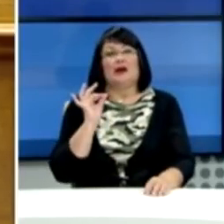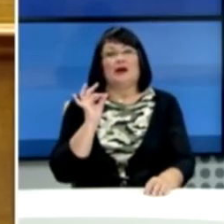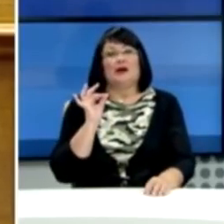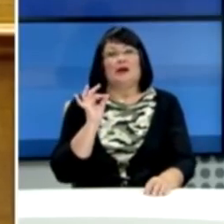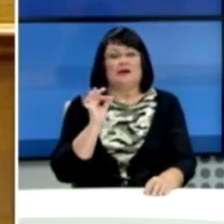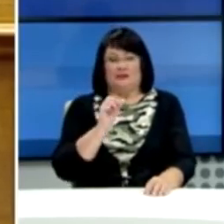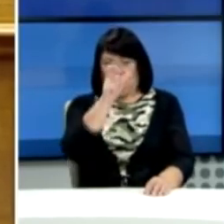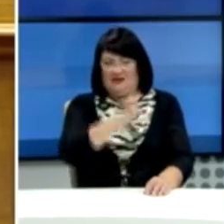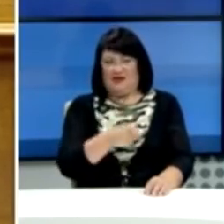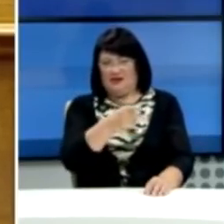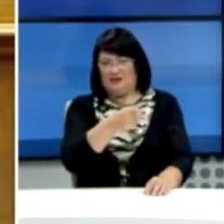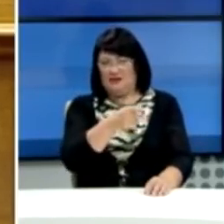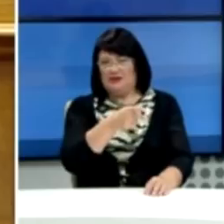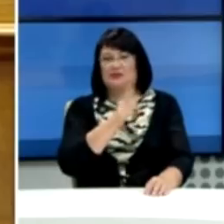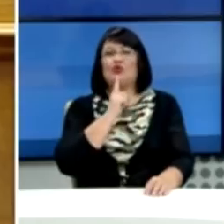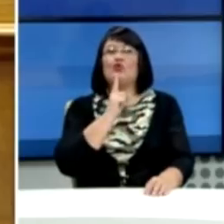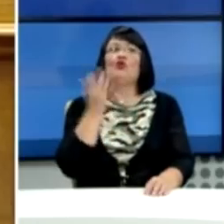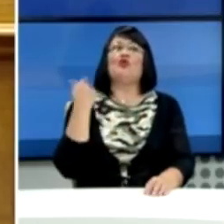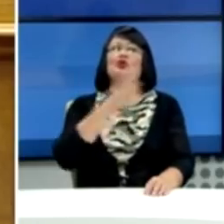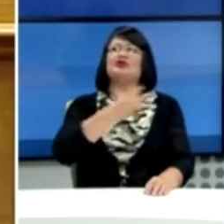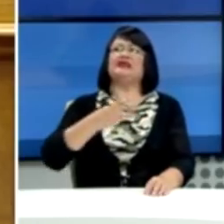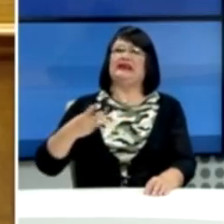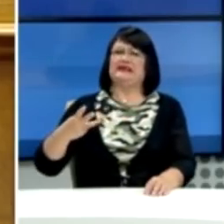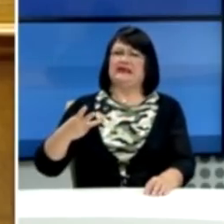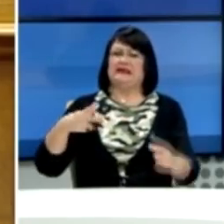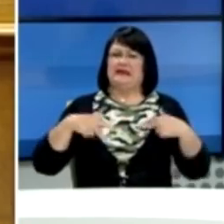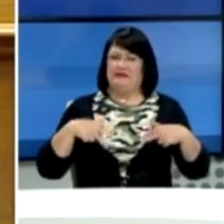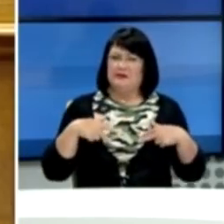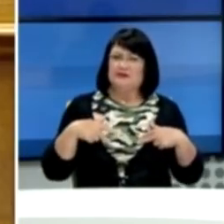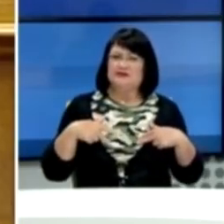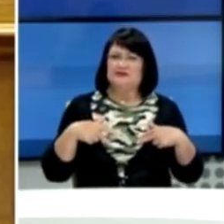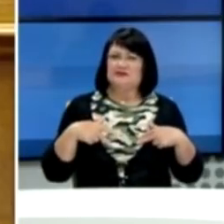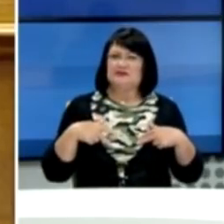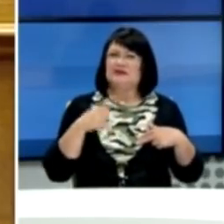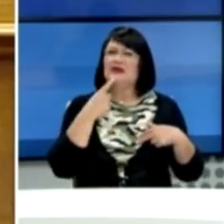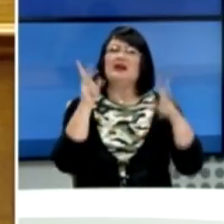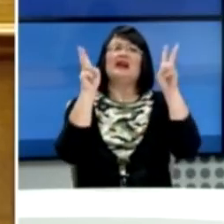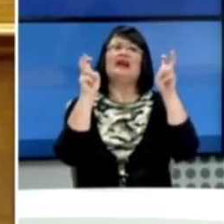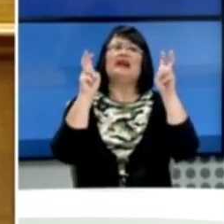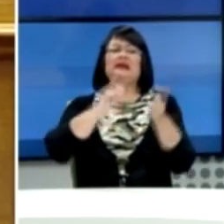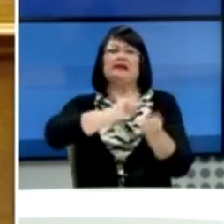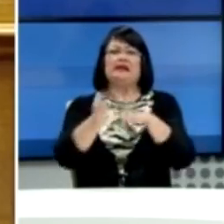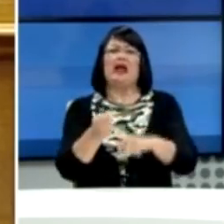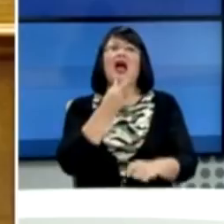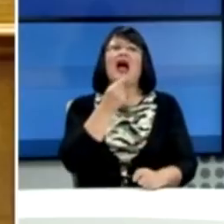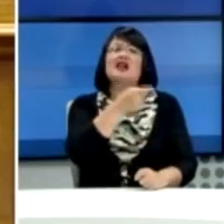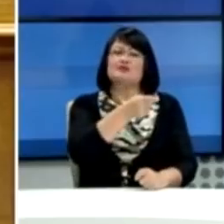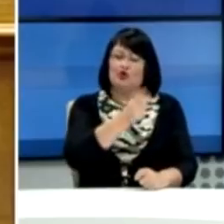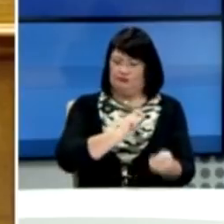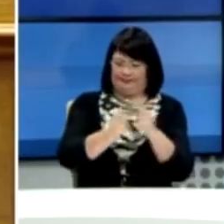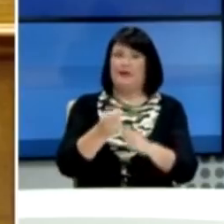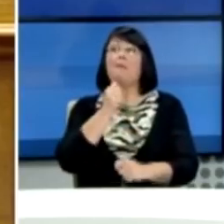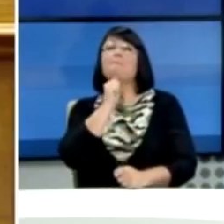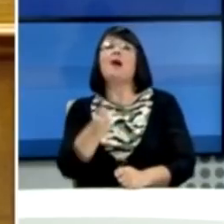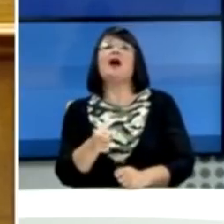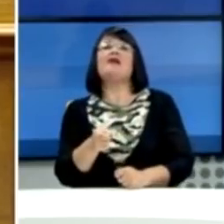και εσείς, όπως και η προκάτοχή σας του ΣΥΡΙΖΑ, βαφτίζετε το άσπρο μαύρο. Αναφέρουμε στο